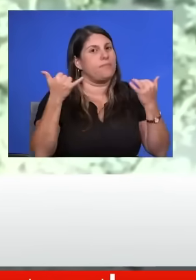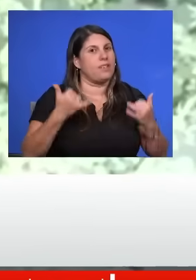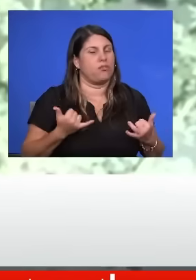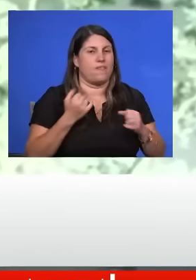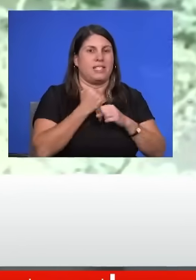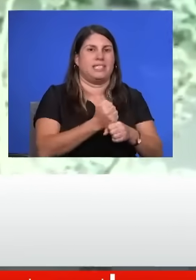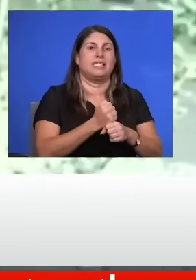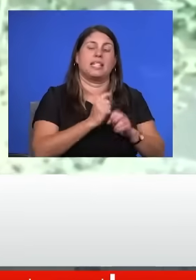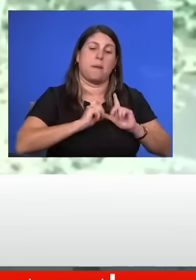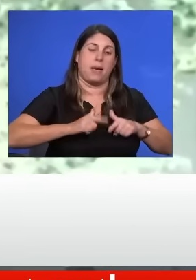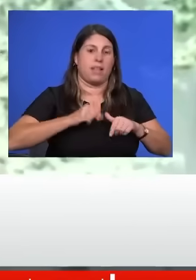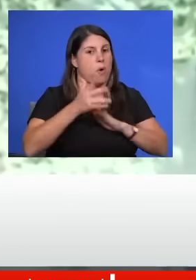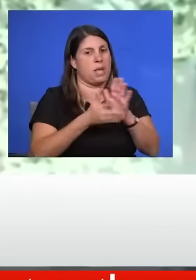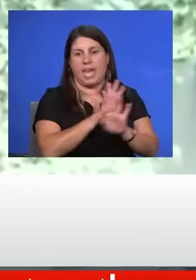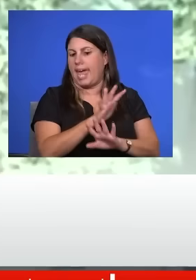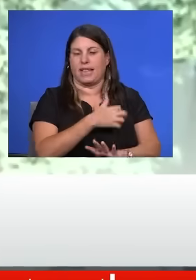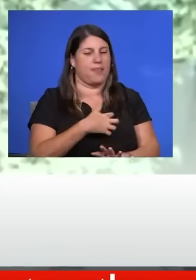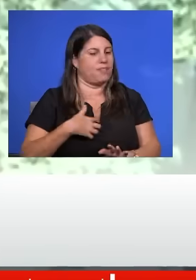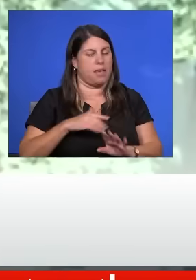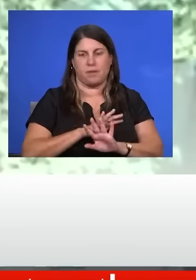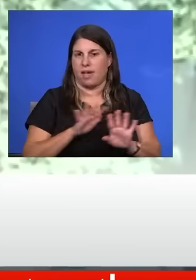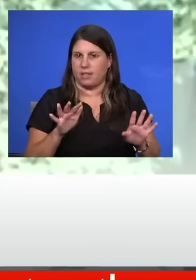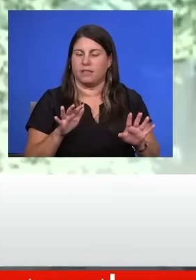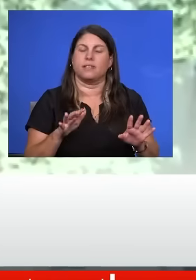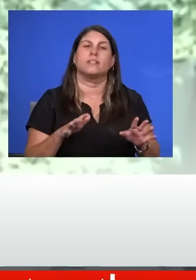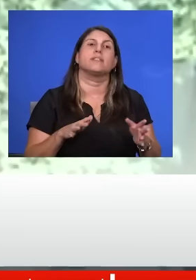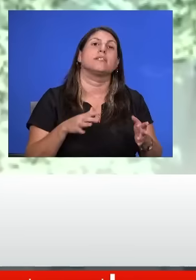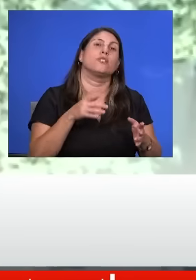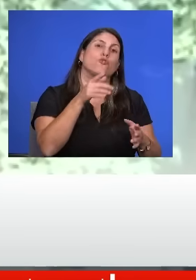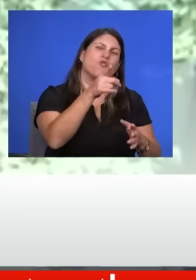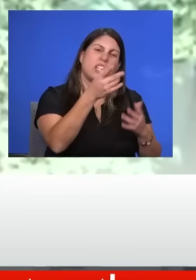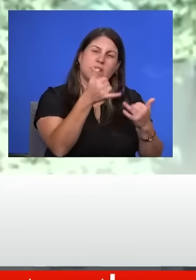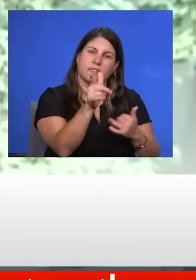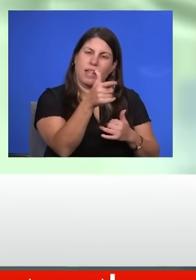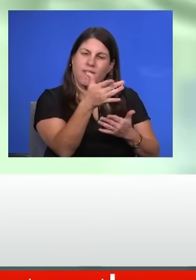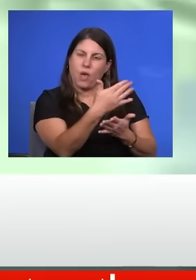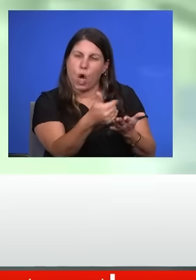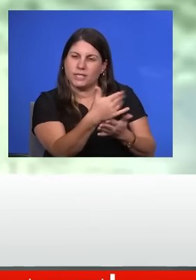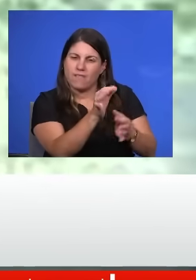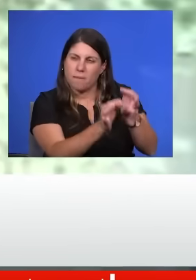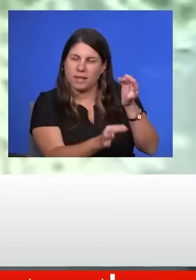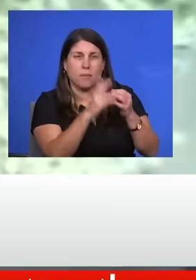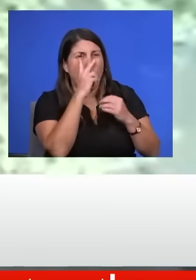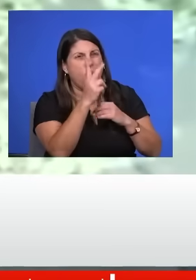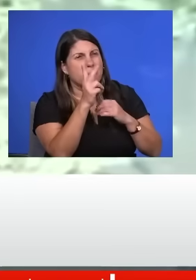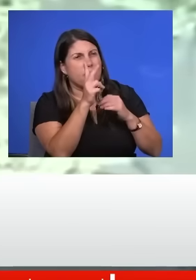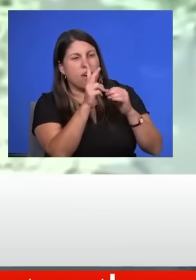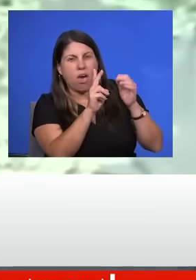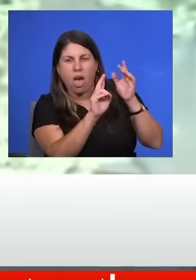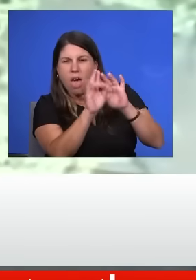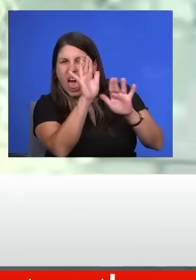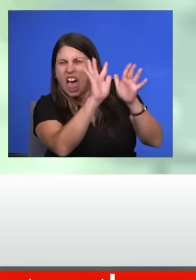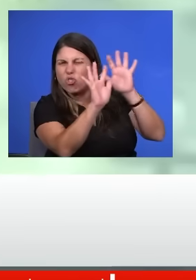נפגעים. ולירן חוג'נוף שלנו אוסף שם פרטים. אנחנו רואים את האשן שמתאמר והקריסה